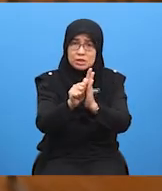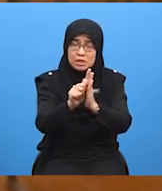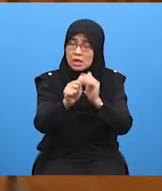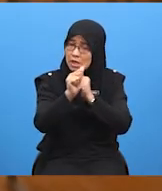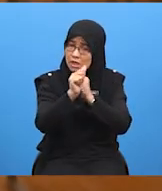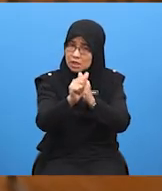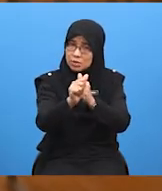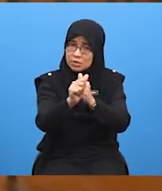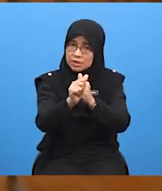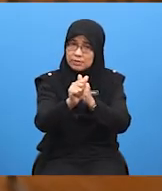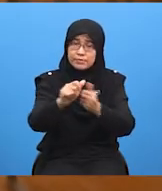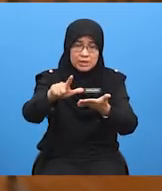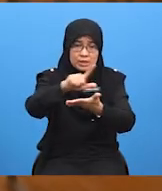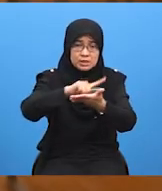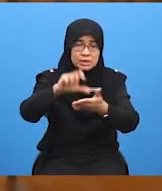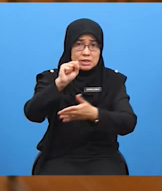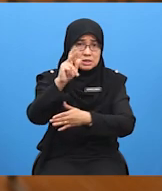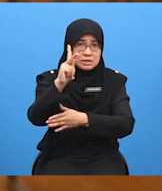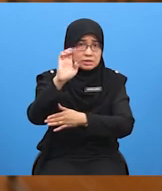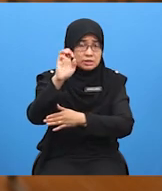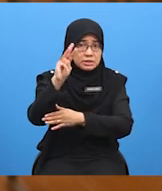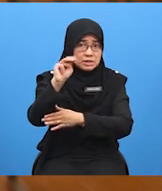lihat demonstrasi bagi sambungan litar.